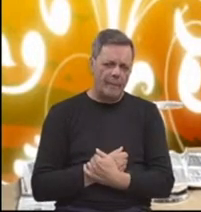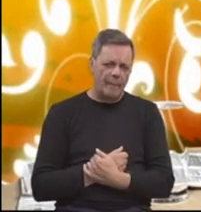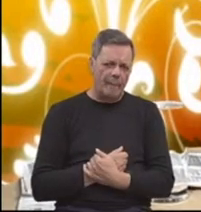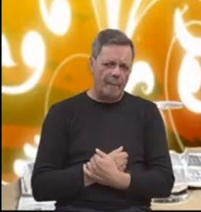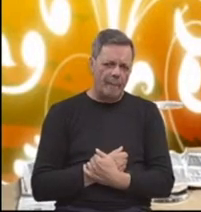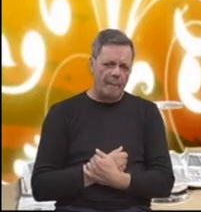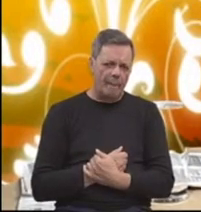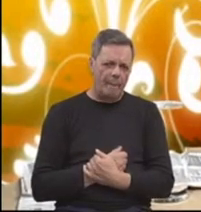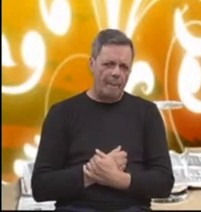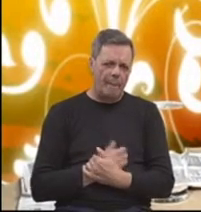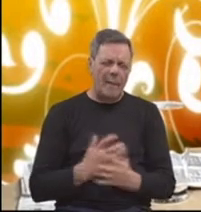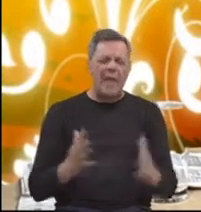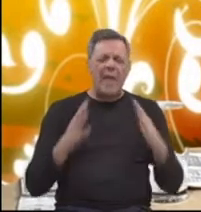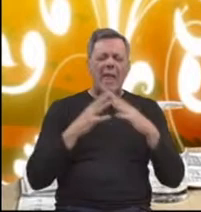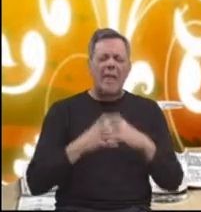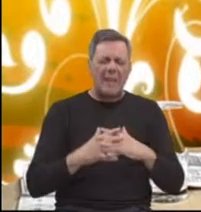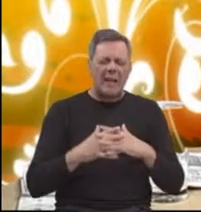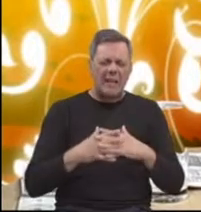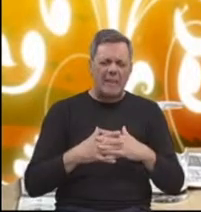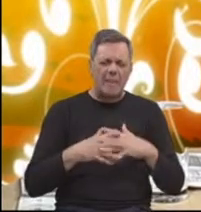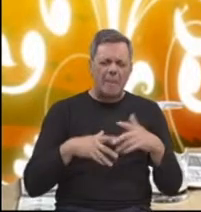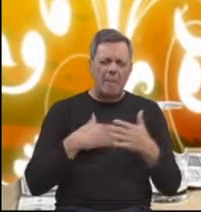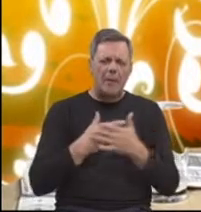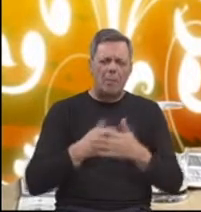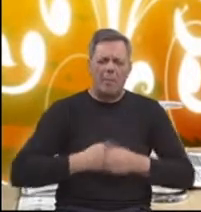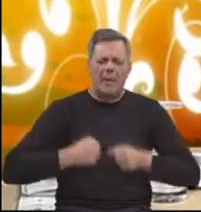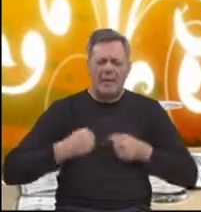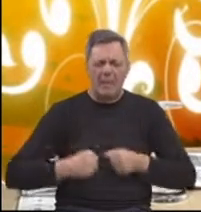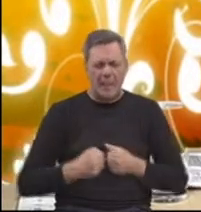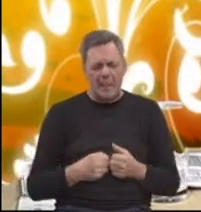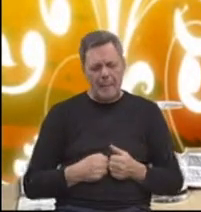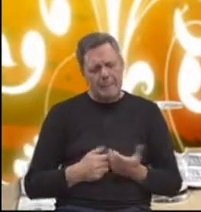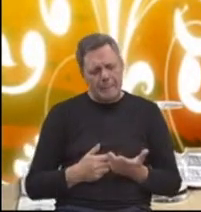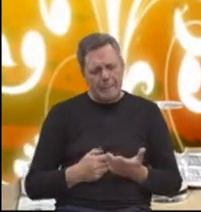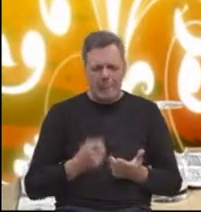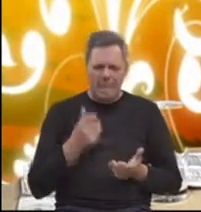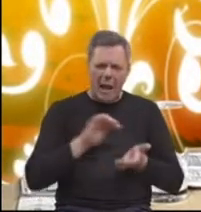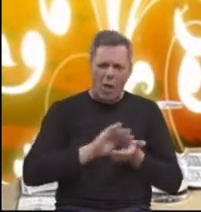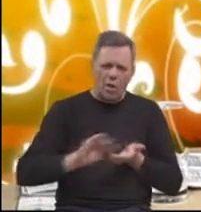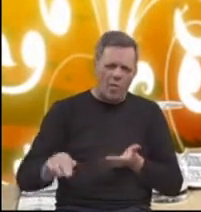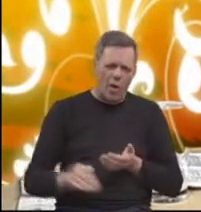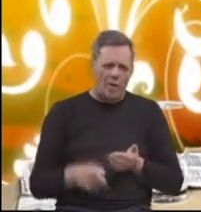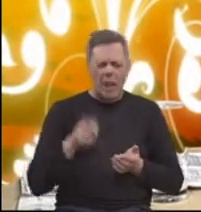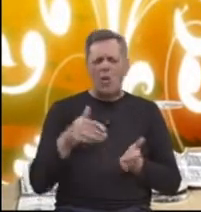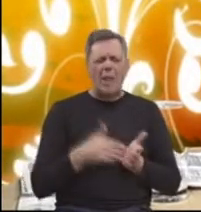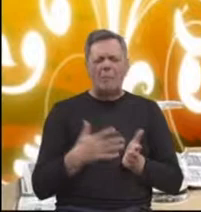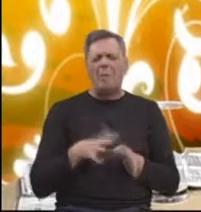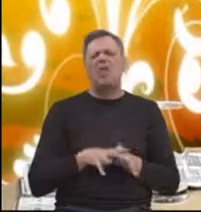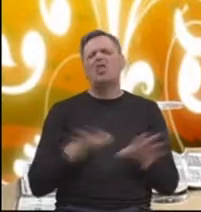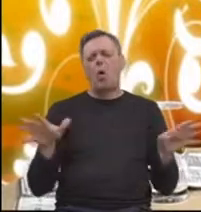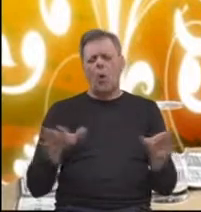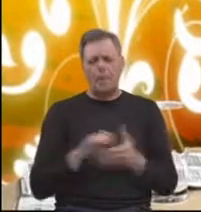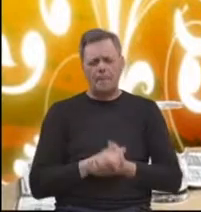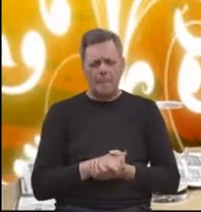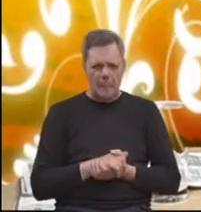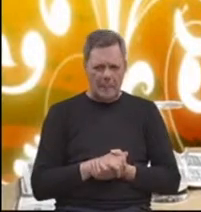taj integrativni pristup debljini. Molim, lijepo, možete mi to malo izdvojiti. Ne treba to biti široko